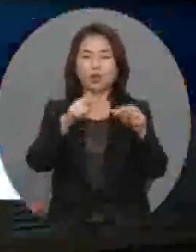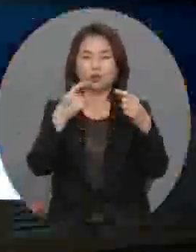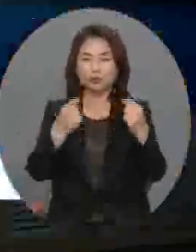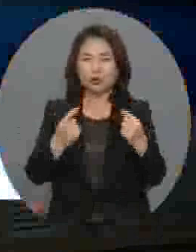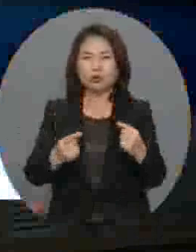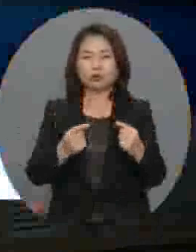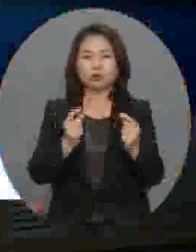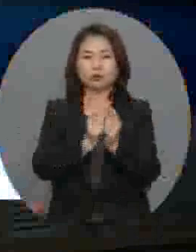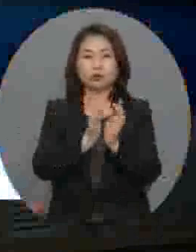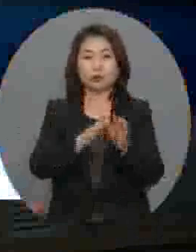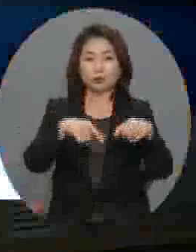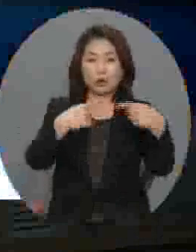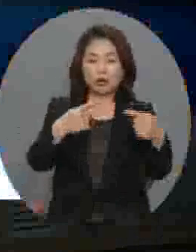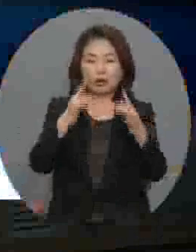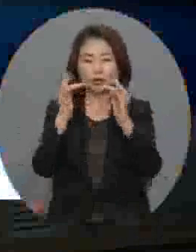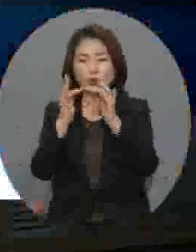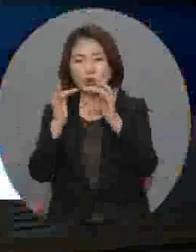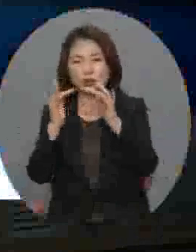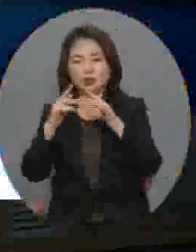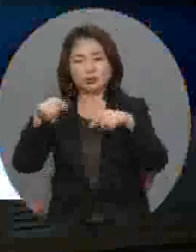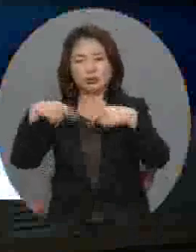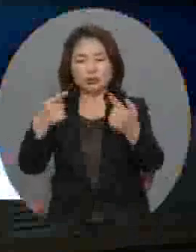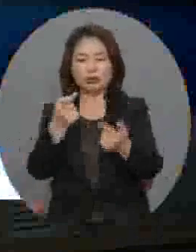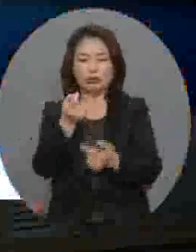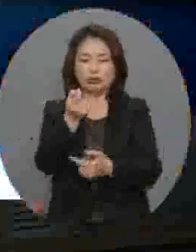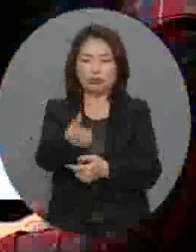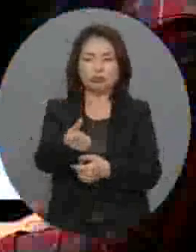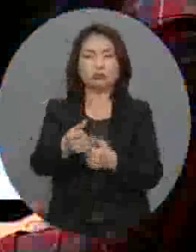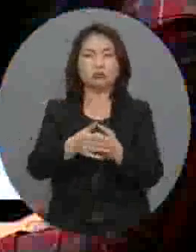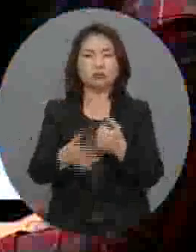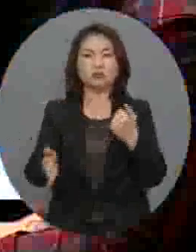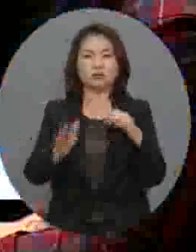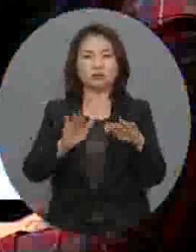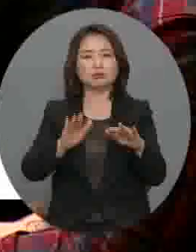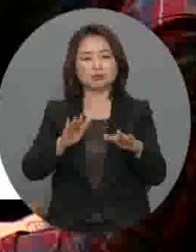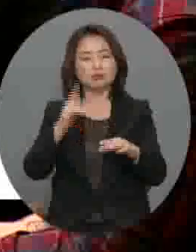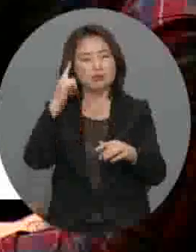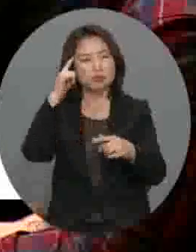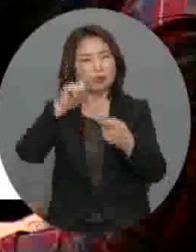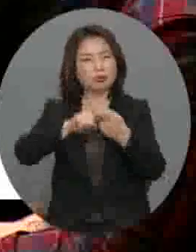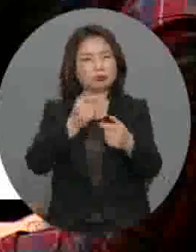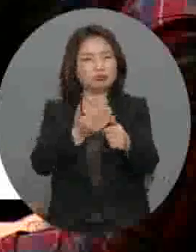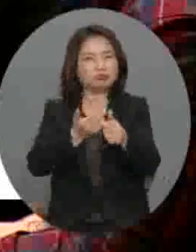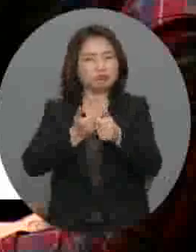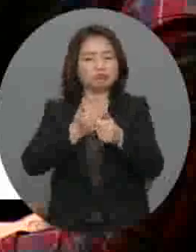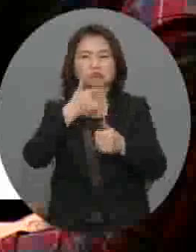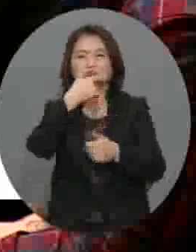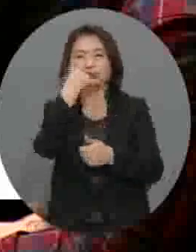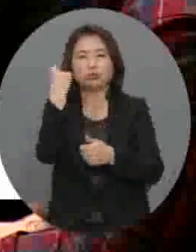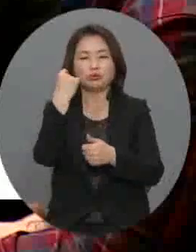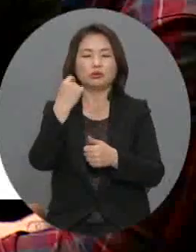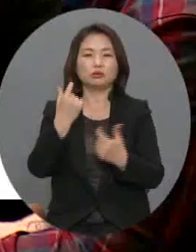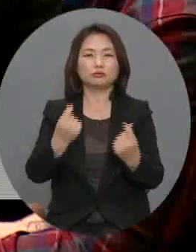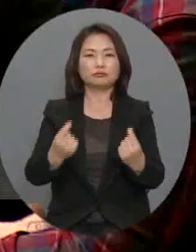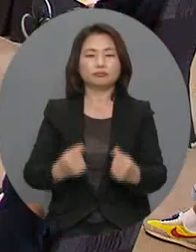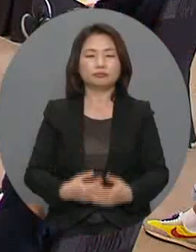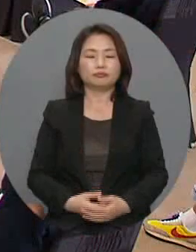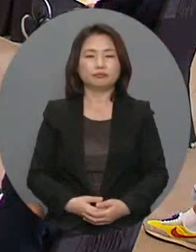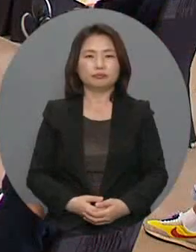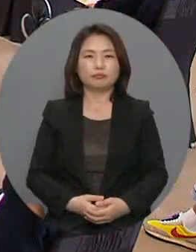마찬가지로 현장과 온라인 참여가 상당히 저조해 이번에도 관심 끌기에는